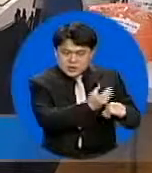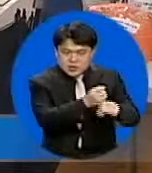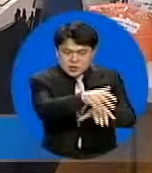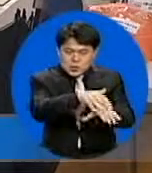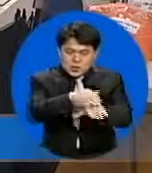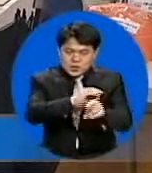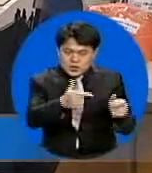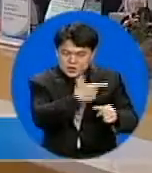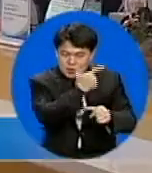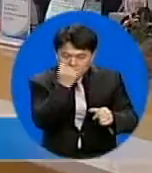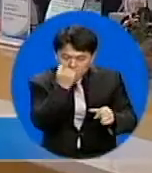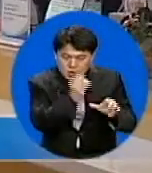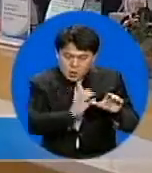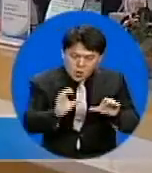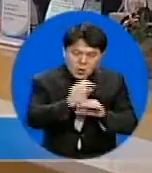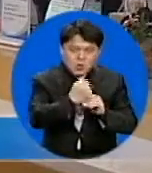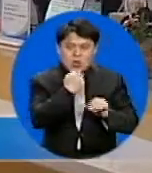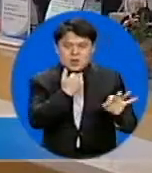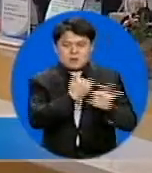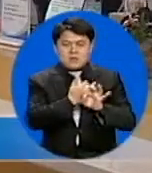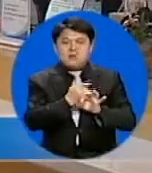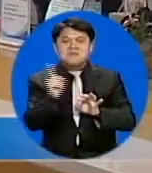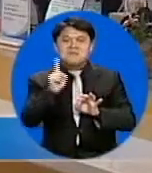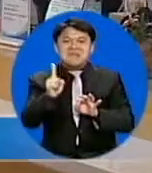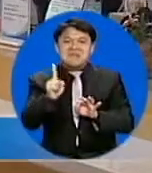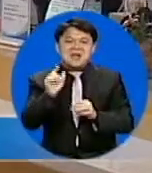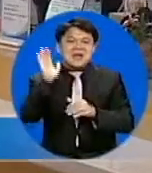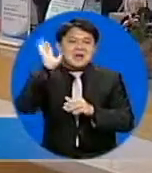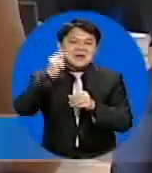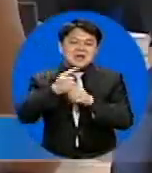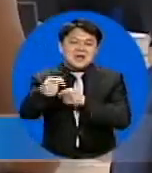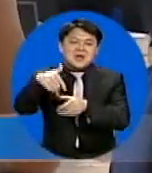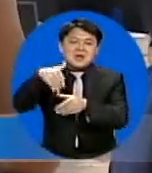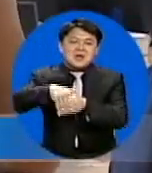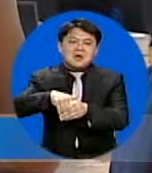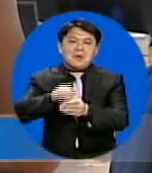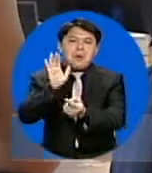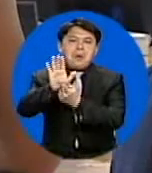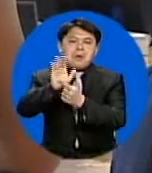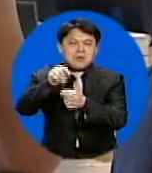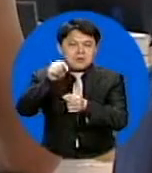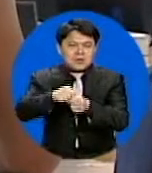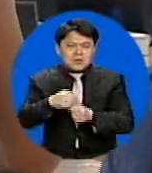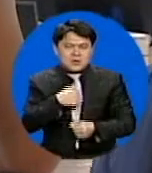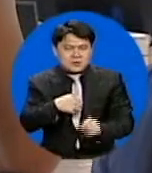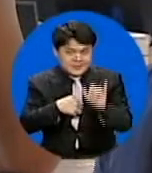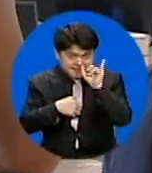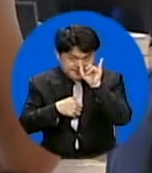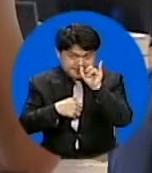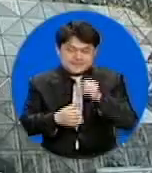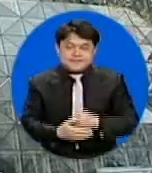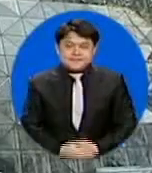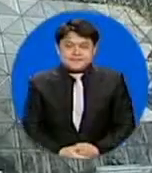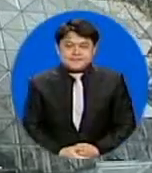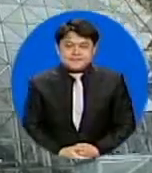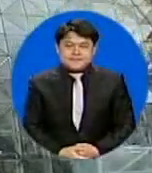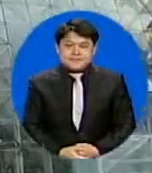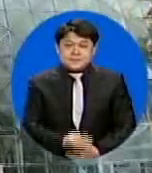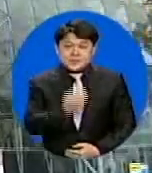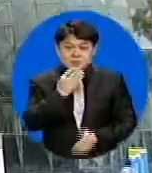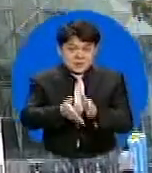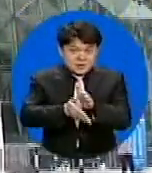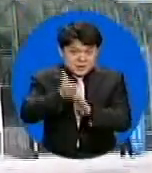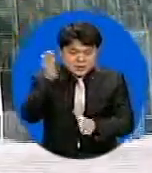부족한 부분이 보강되지 않으면 사실상 전시성이나 홍보성 사업으로 치우칠 우려도 예상됩니다.